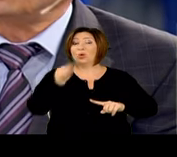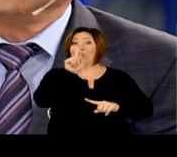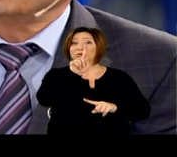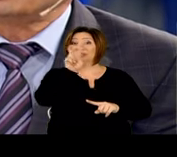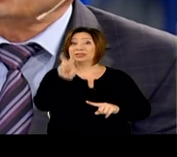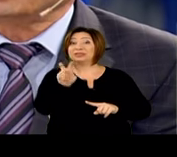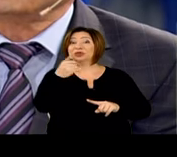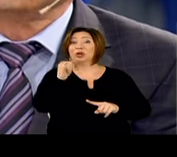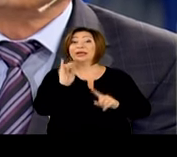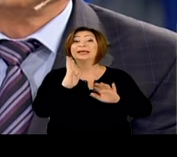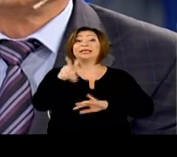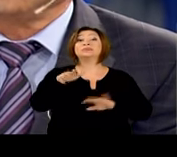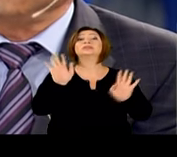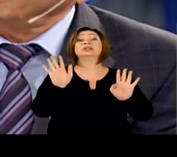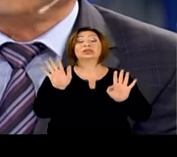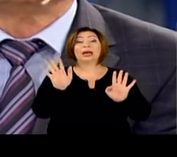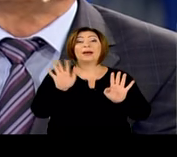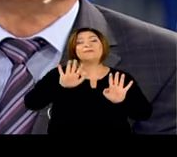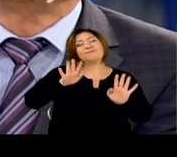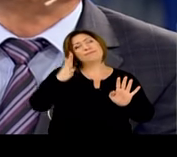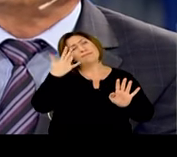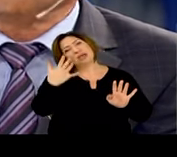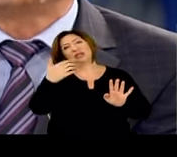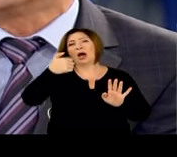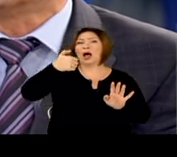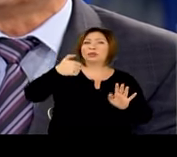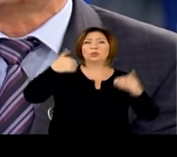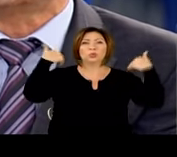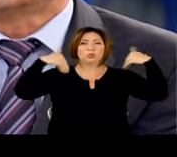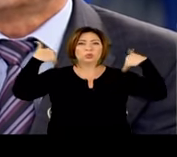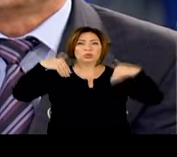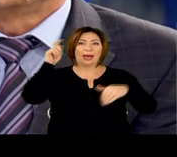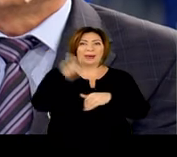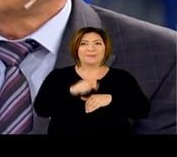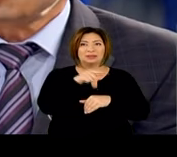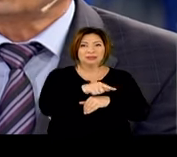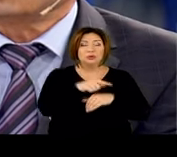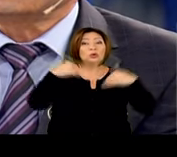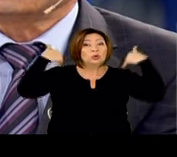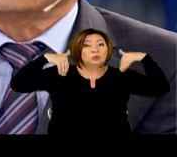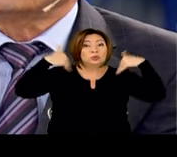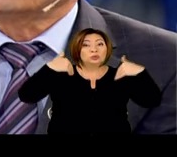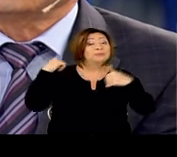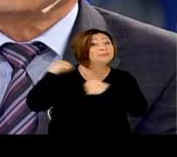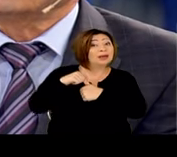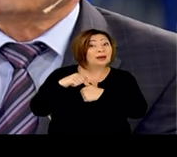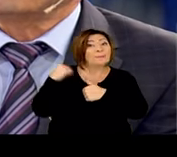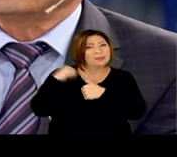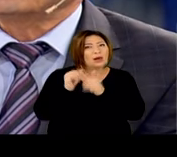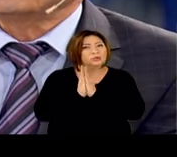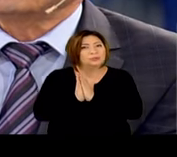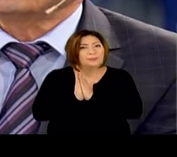18 kiloyu geçmeyecek 5 veya 6 aylık kuzudan olur. Kuzunun... Bir daha söyleyeyim. Özür